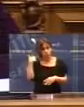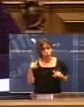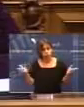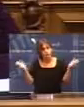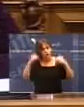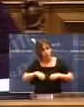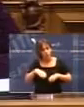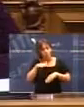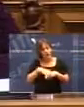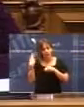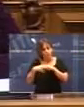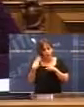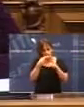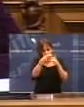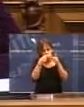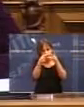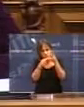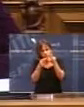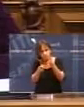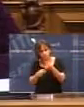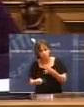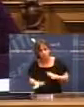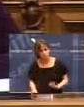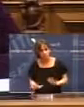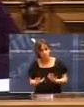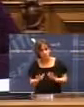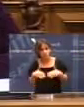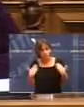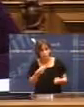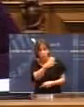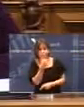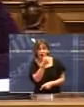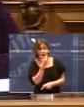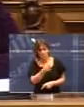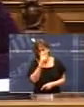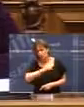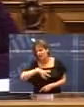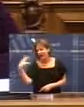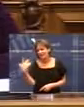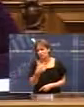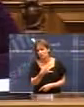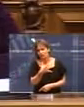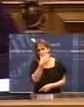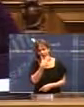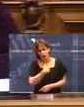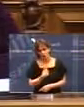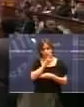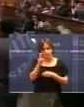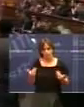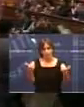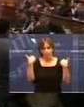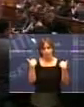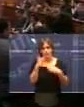una sèrie de polítiques. I vostè sap més que ningú, perquè fa anys que me coneix, que el meu talent és el mateix.